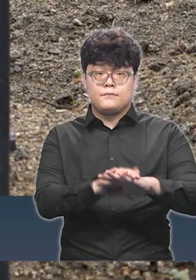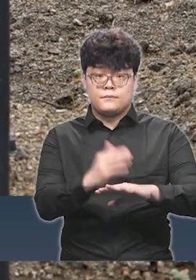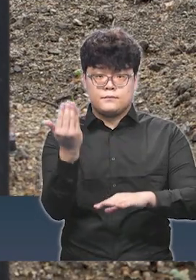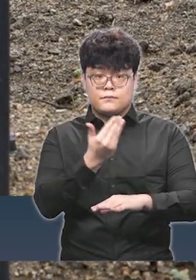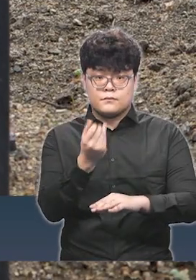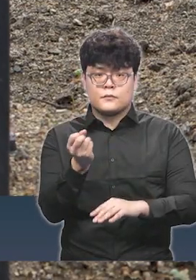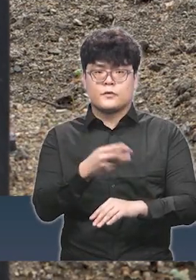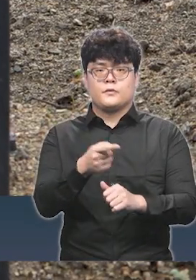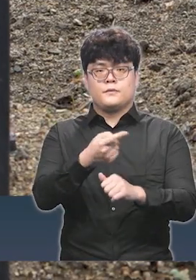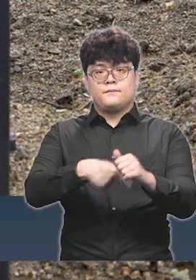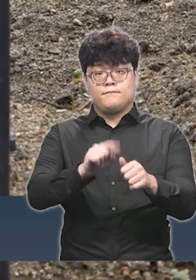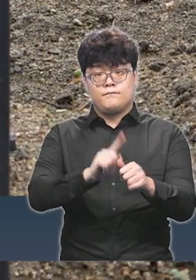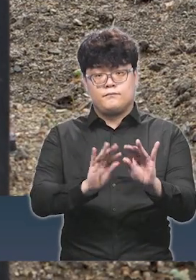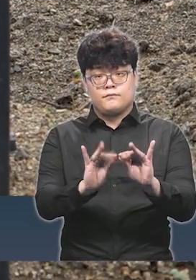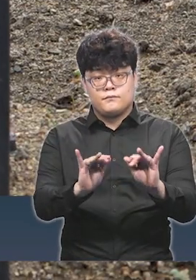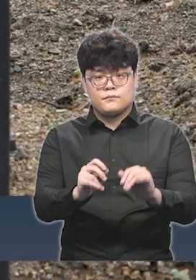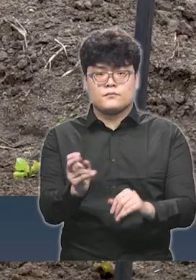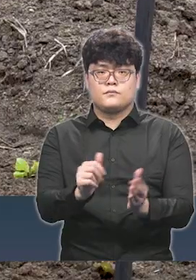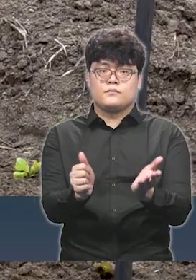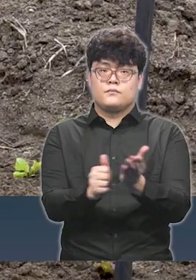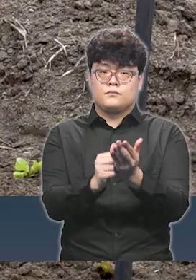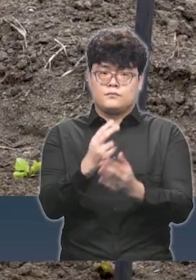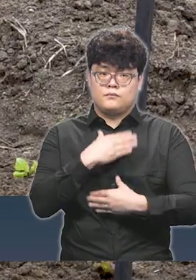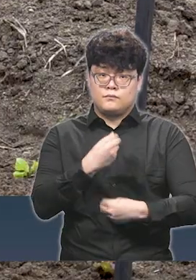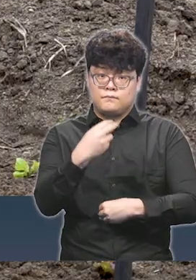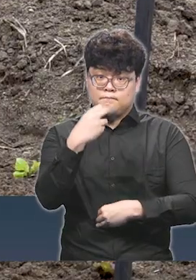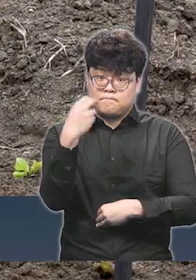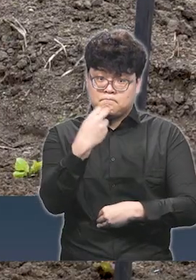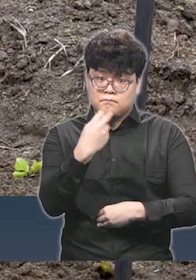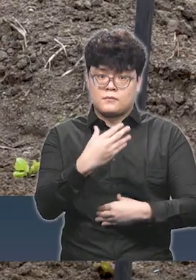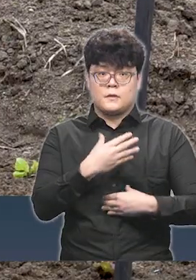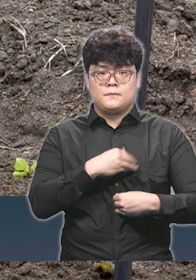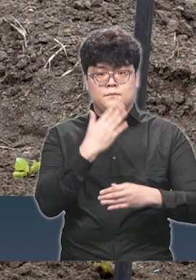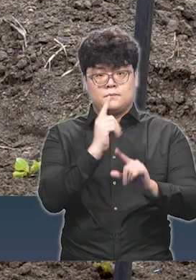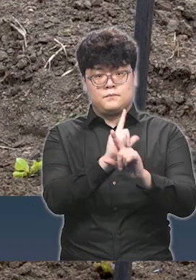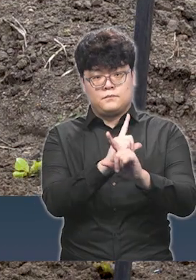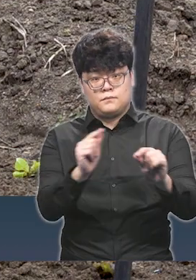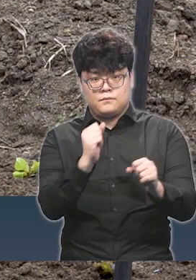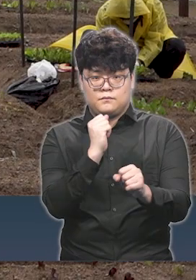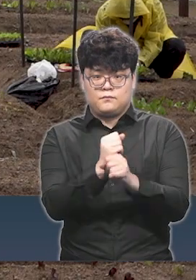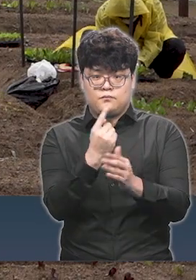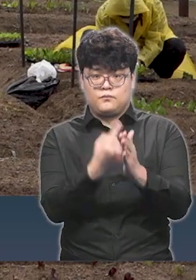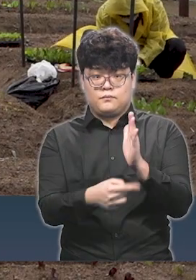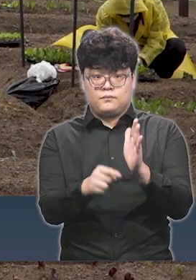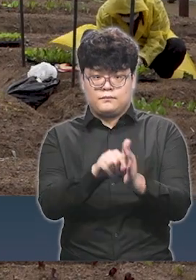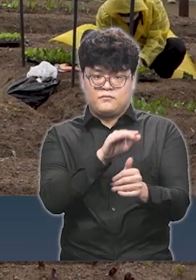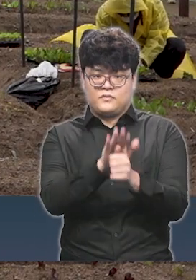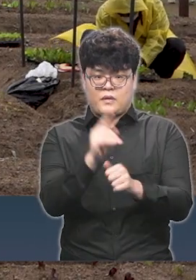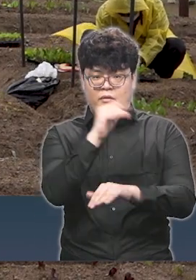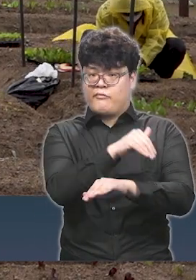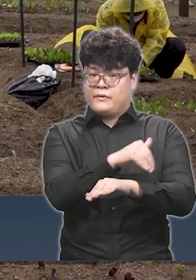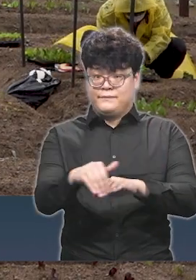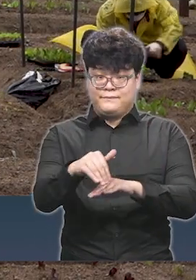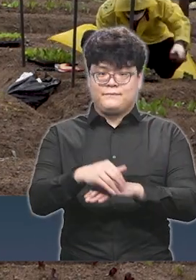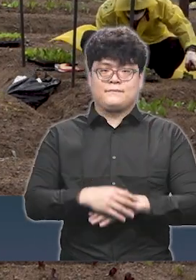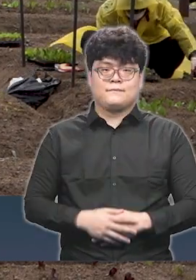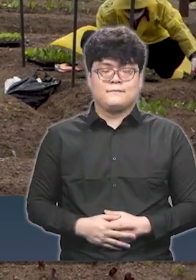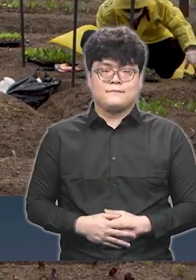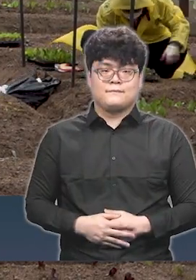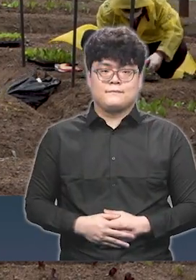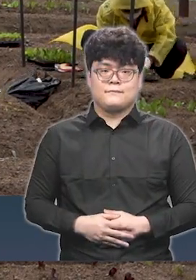밭갈이 친환경 방제 농작물 안전성 검사 등 안전한 먹거리 생산을 위해 지원한다는